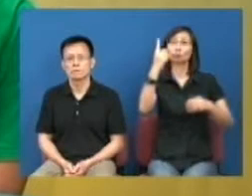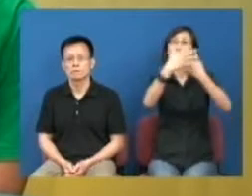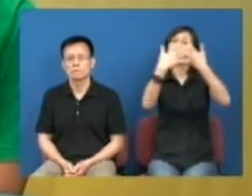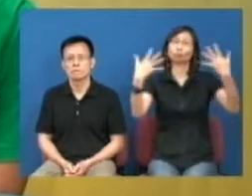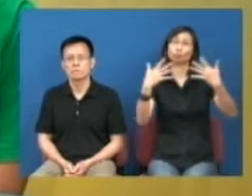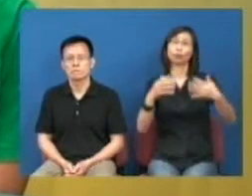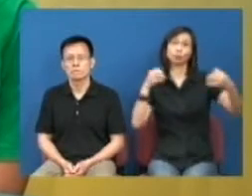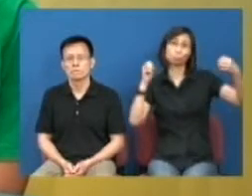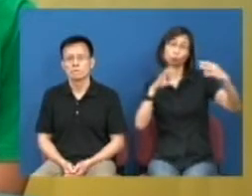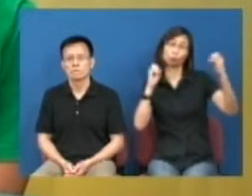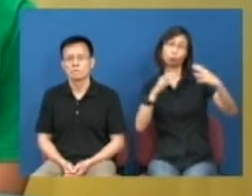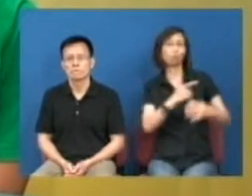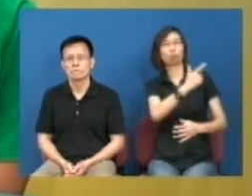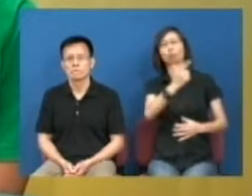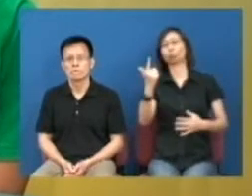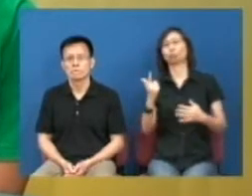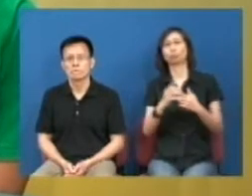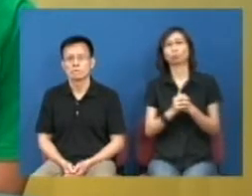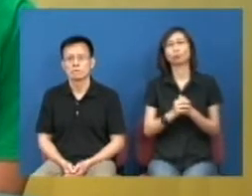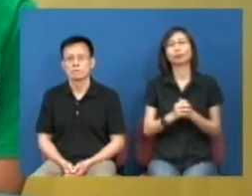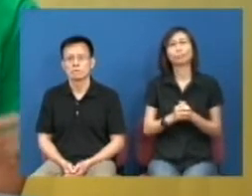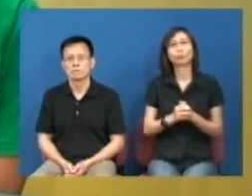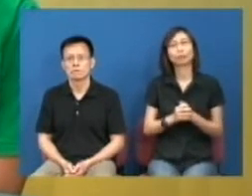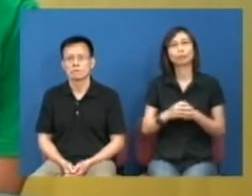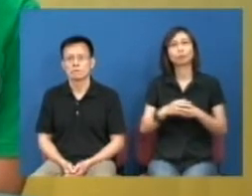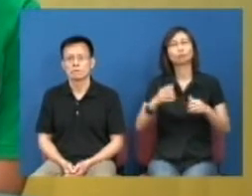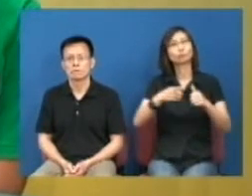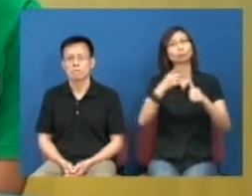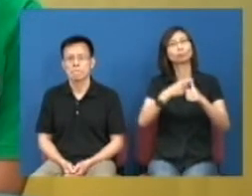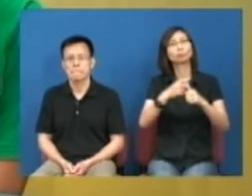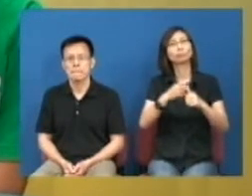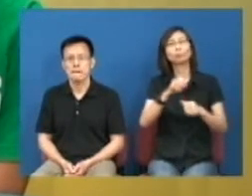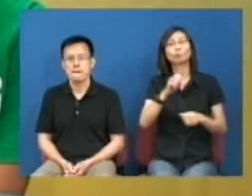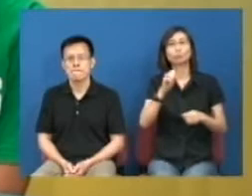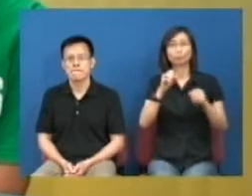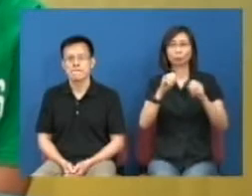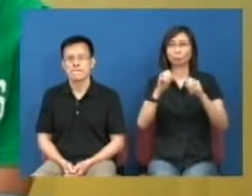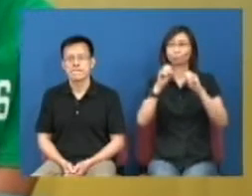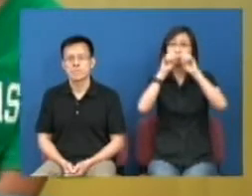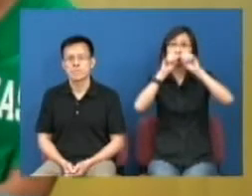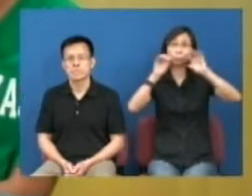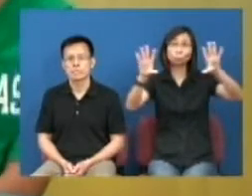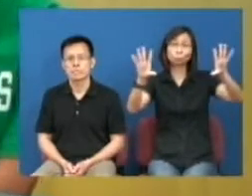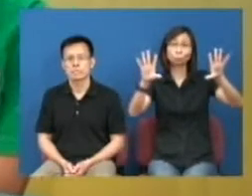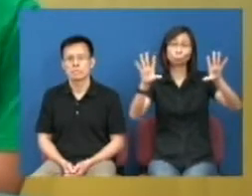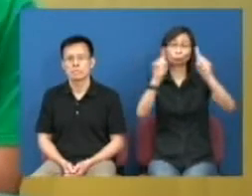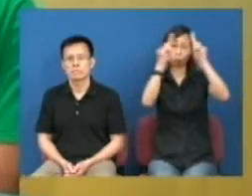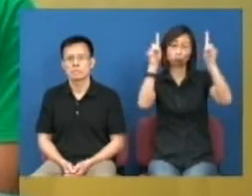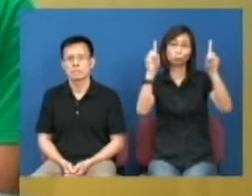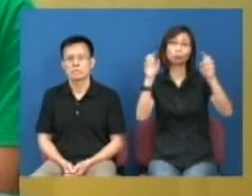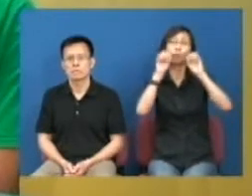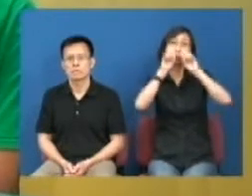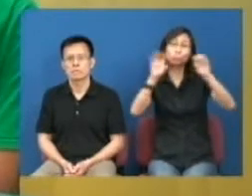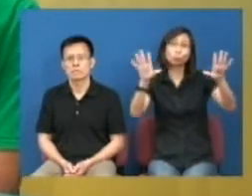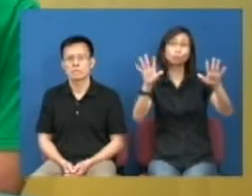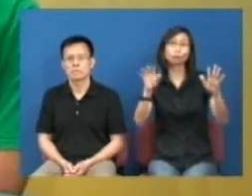譬如無論係即係讀嗰、那個即係 聲明的時候，即係人